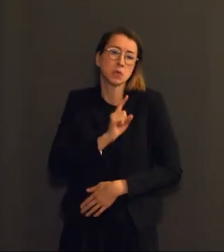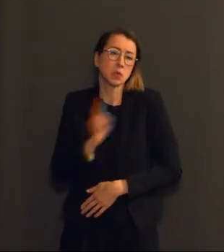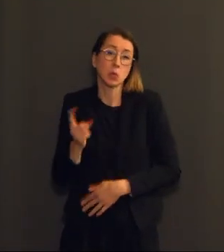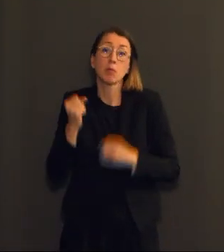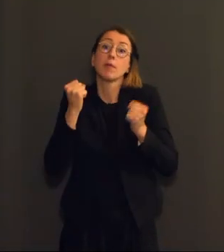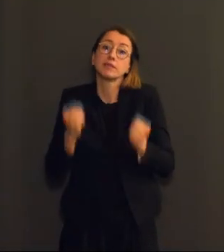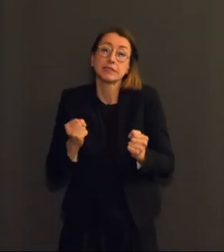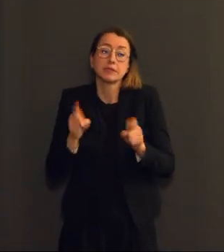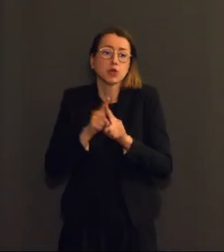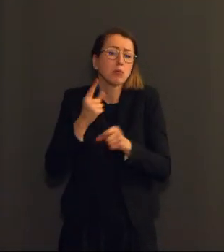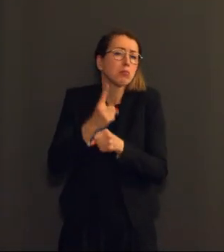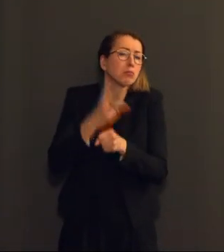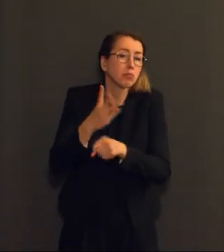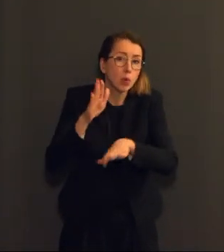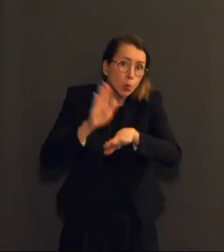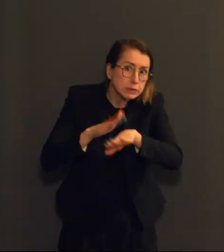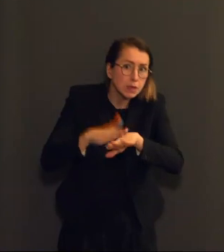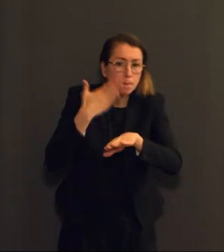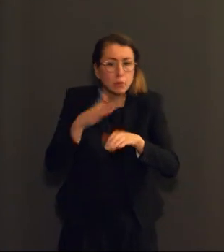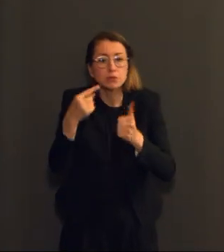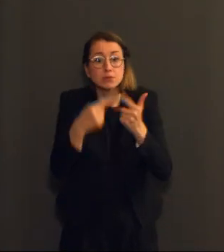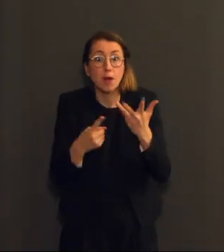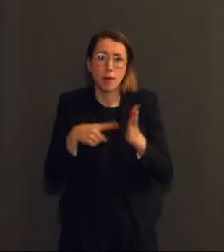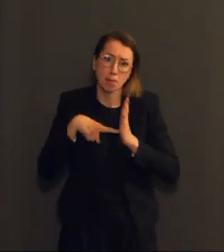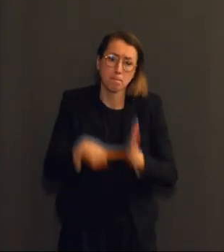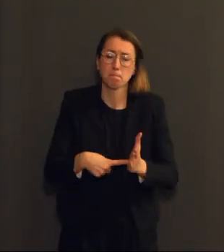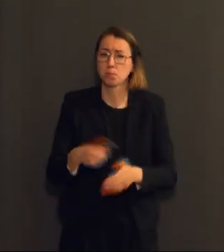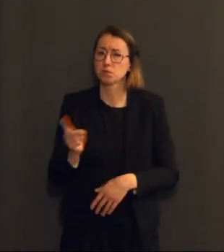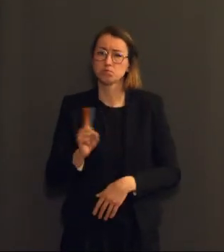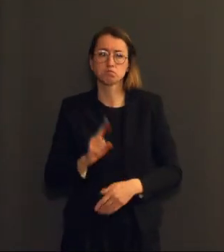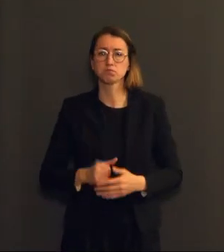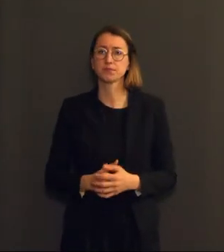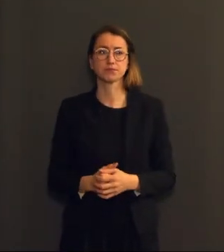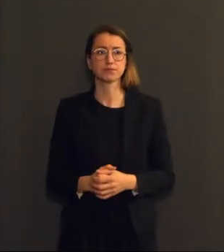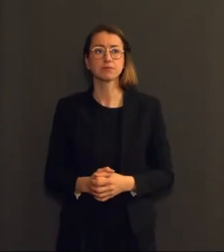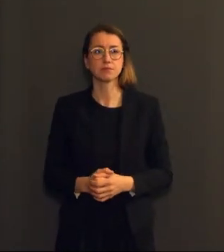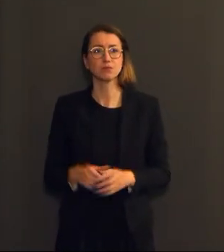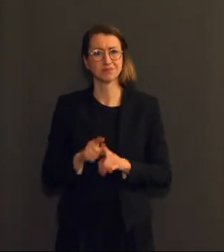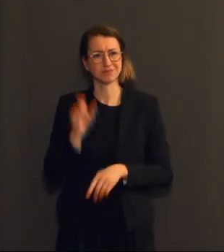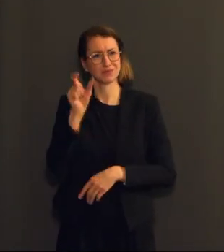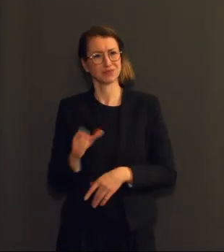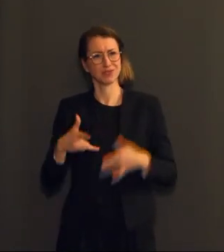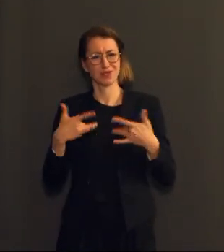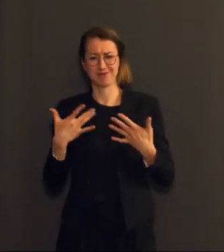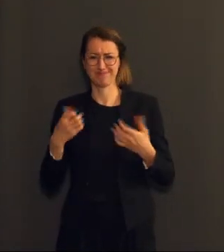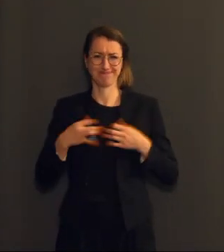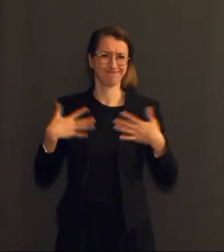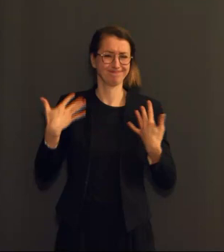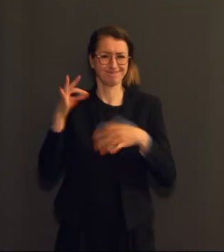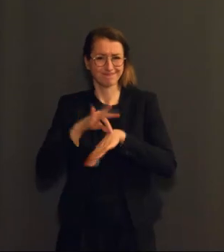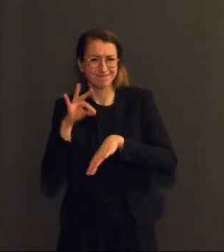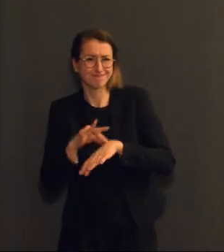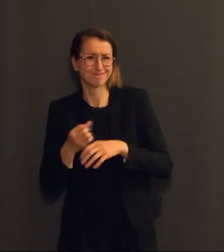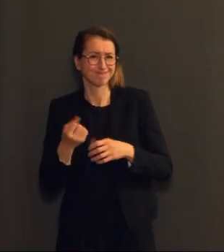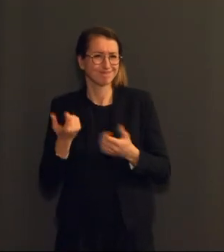aux personnes qui se sentiraient infectées et à celles qui pourraient être à plus haut risque si elles acquéraient cette infection,